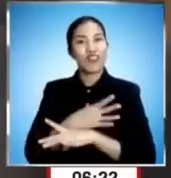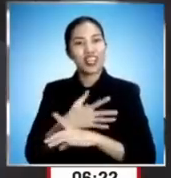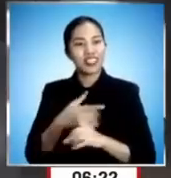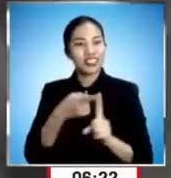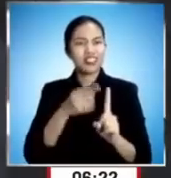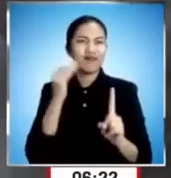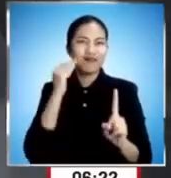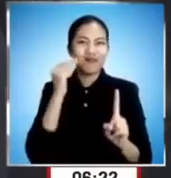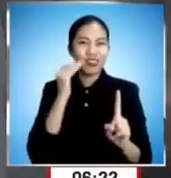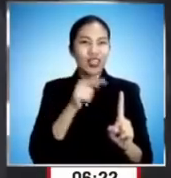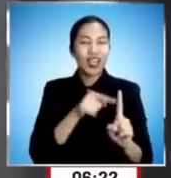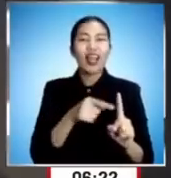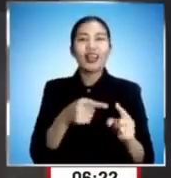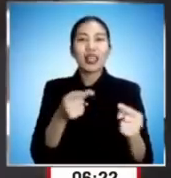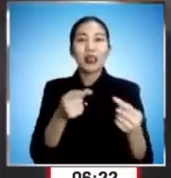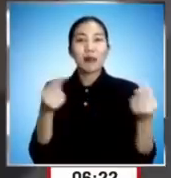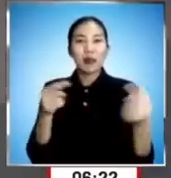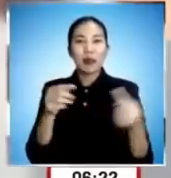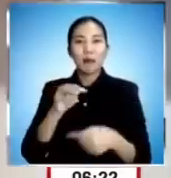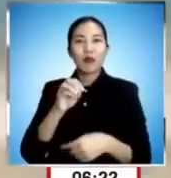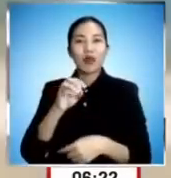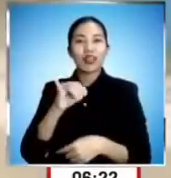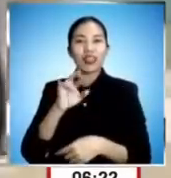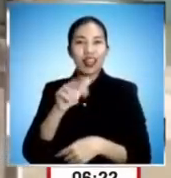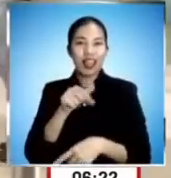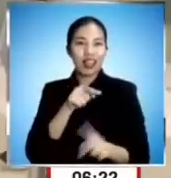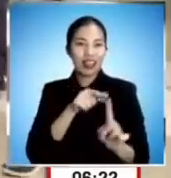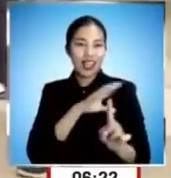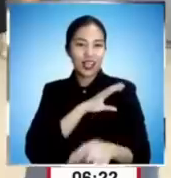hindi pwedeng mapunta sa kanyo kasi kay Annalyn yun.